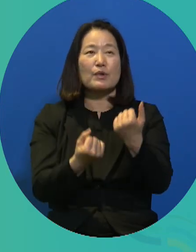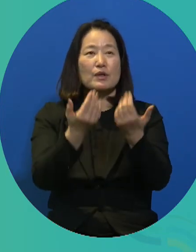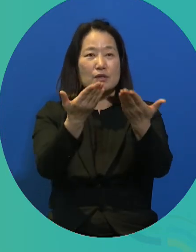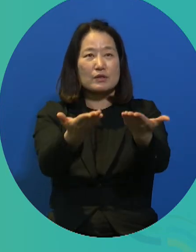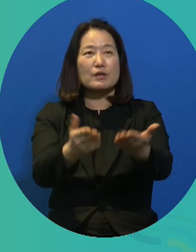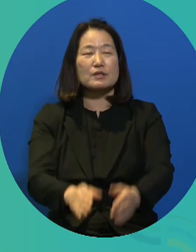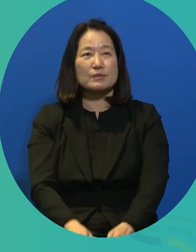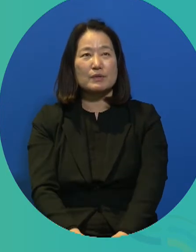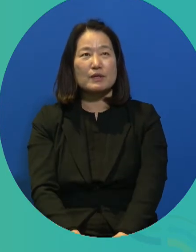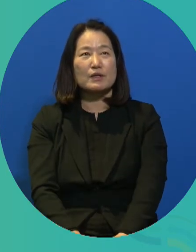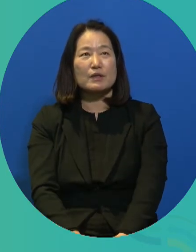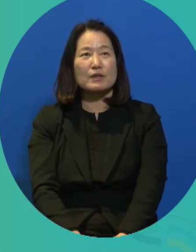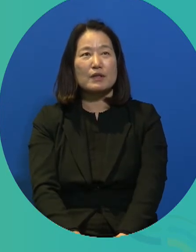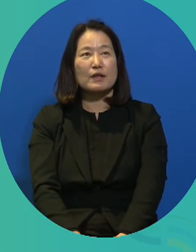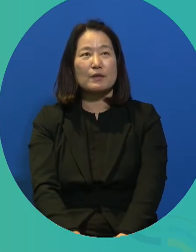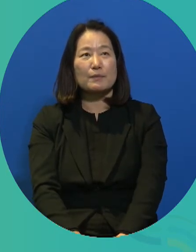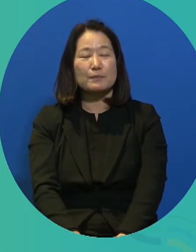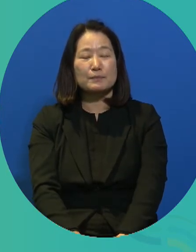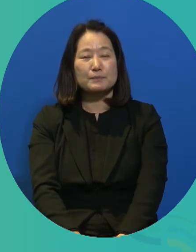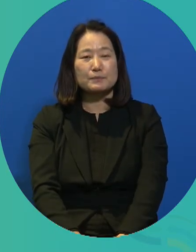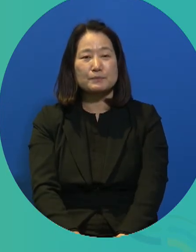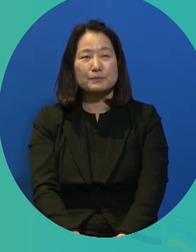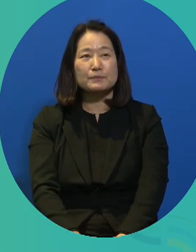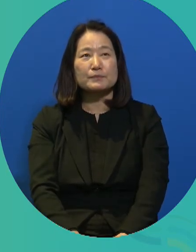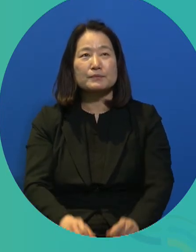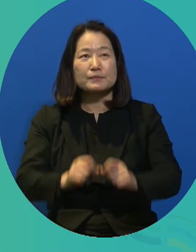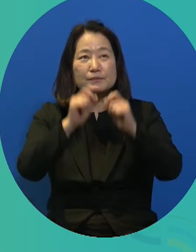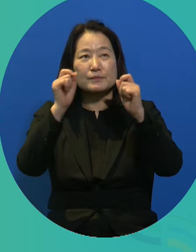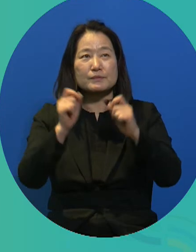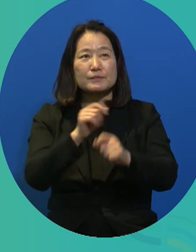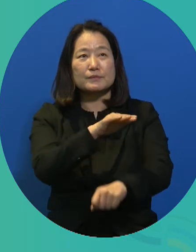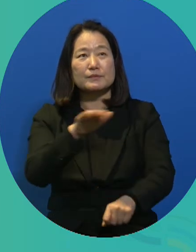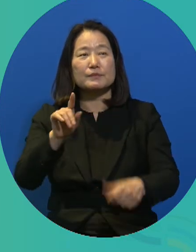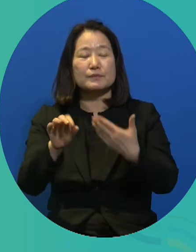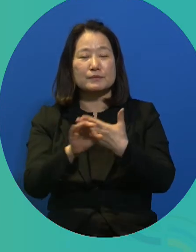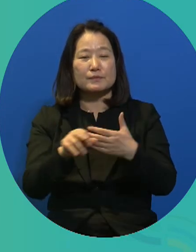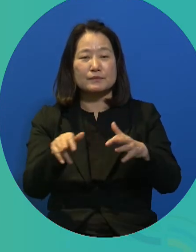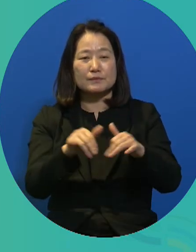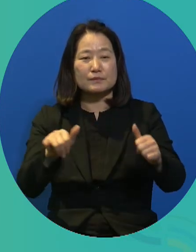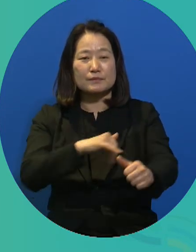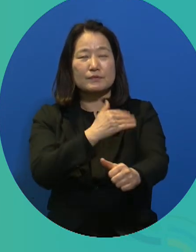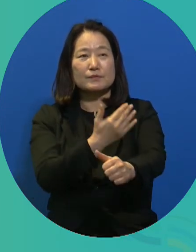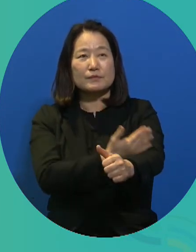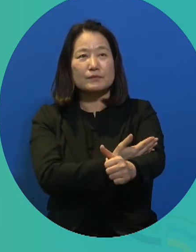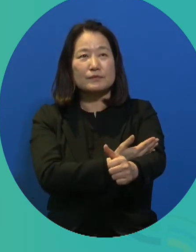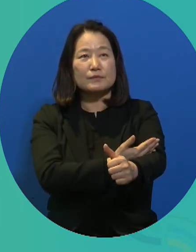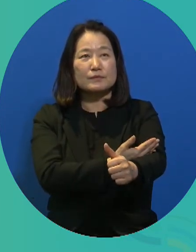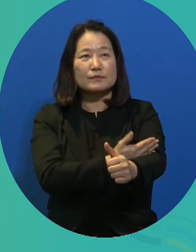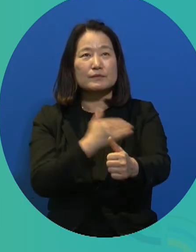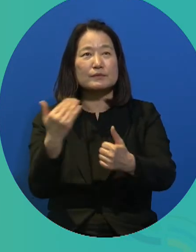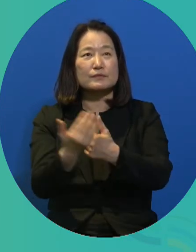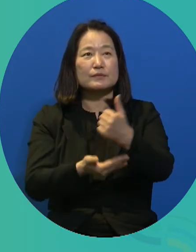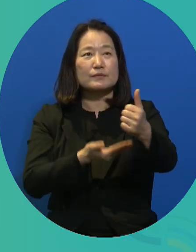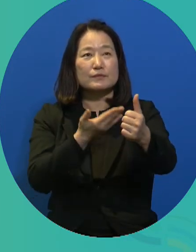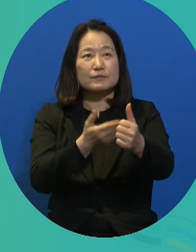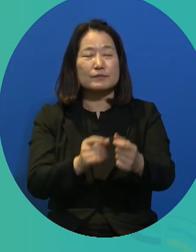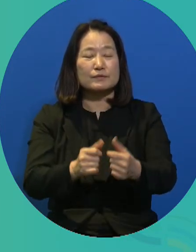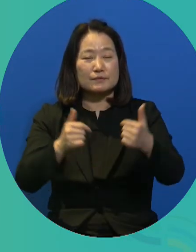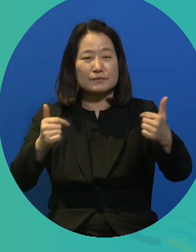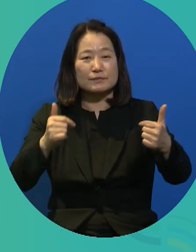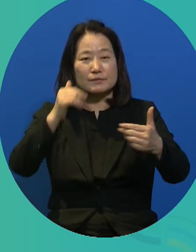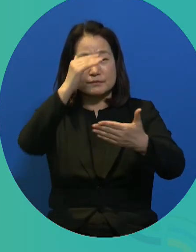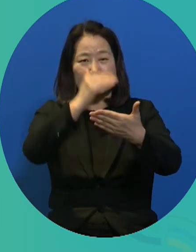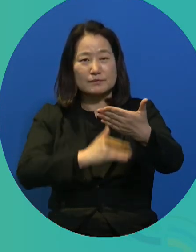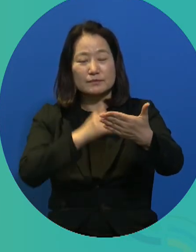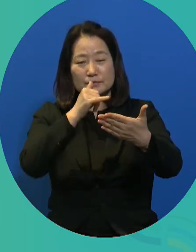이 선택의정서의 이 개인징정제도는 이 장애인의 권리를 구제하는 절차가 확대되는 내용입니다.